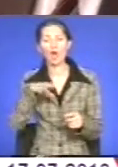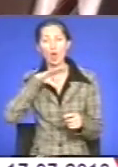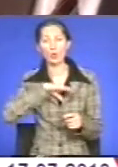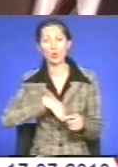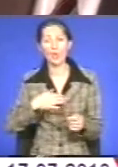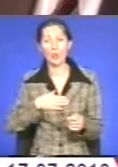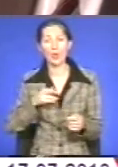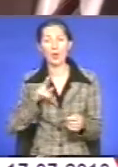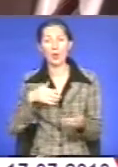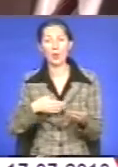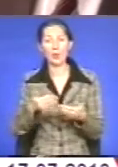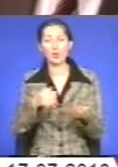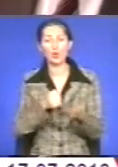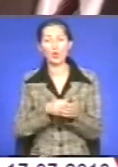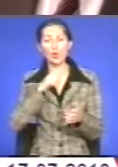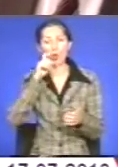до української землі.